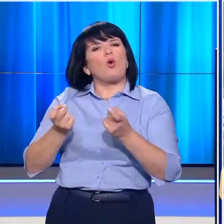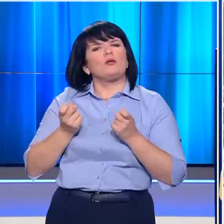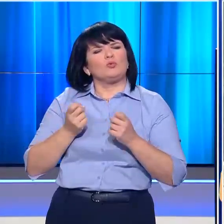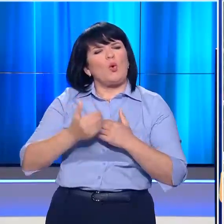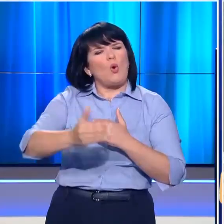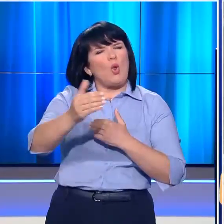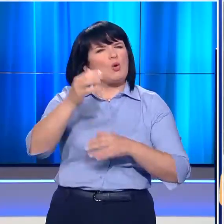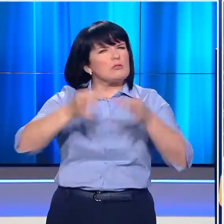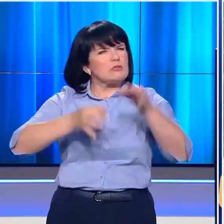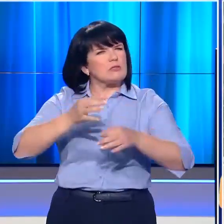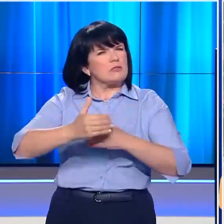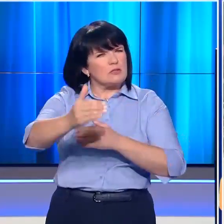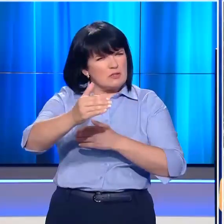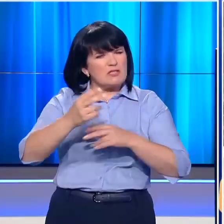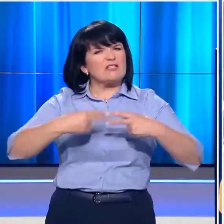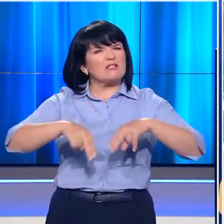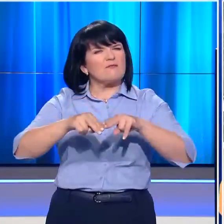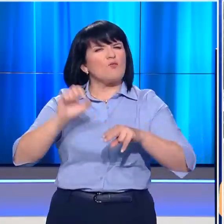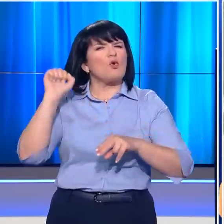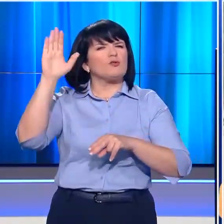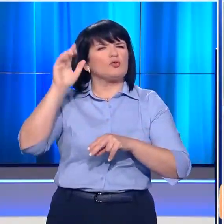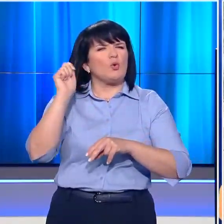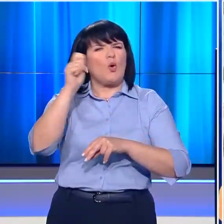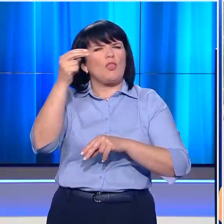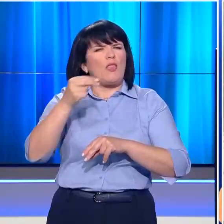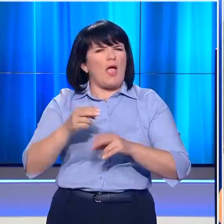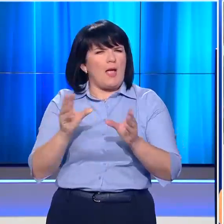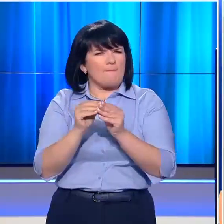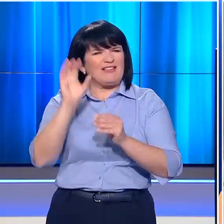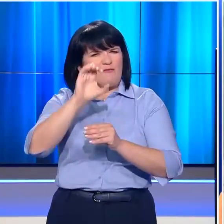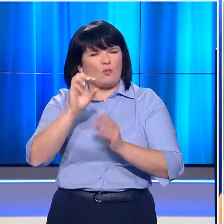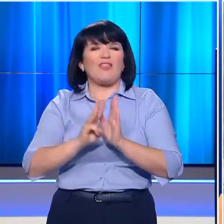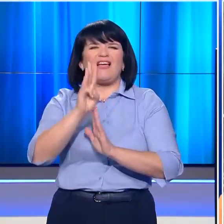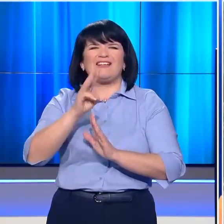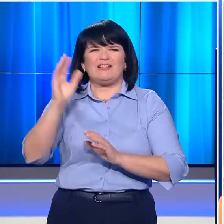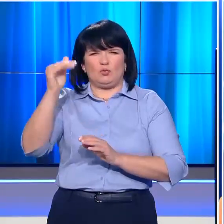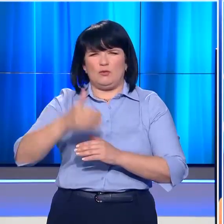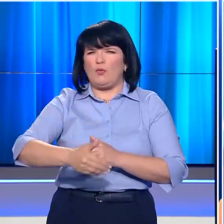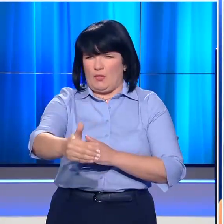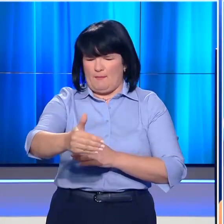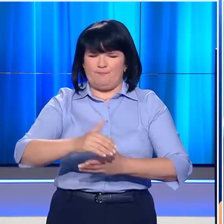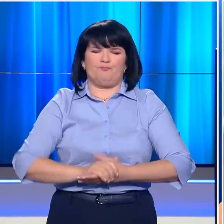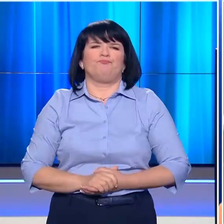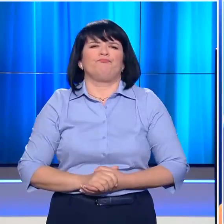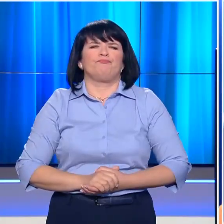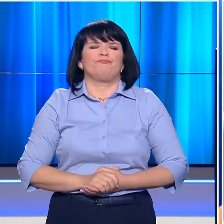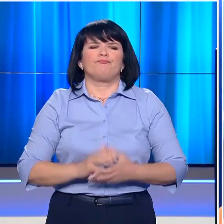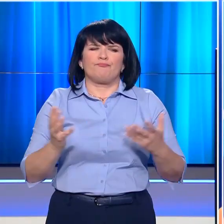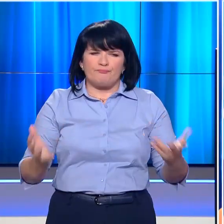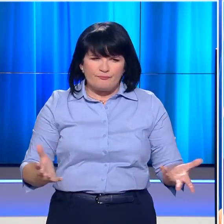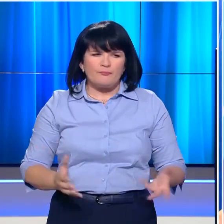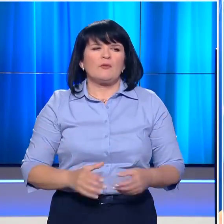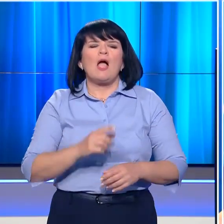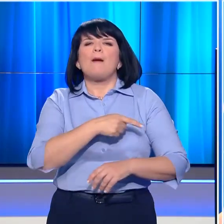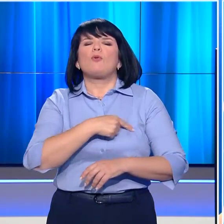ώψη και τη συζήτηση που θα διεξαχθεί στο Συμβούλιο Εξωτερικών Υποθέσεων της Ευρωπαϊκής Ένωσης στις 13 Ιουλίου. Εντολή για τη